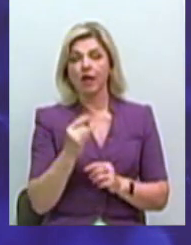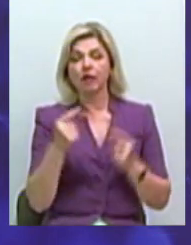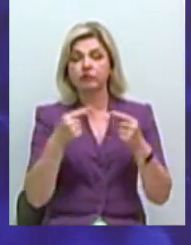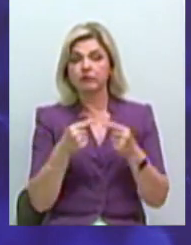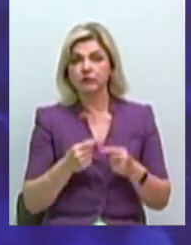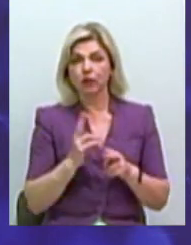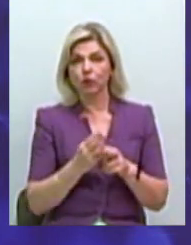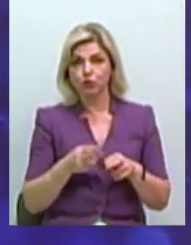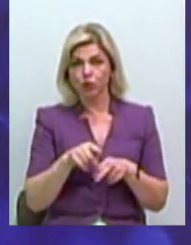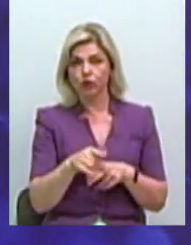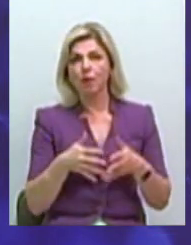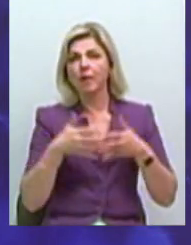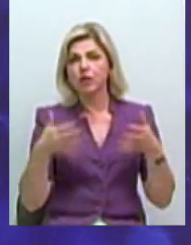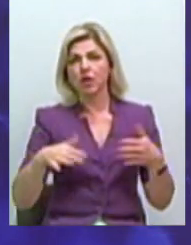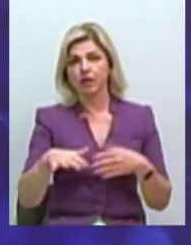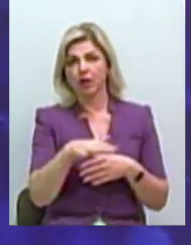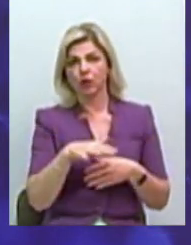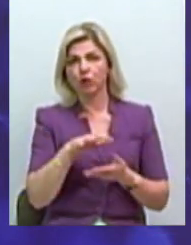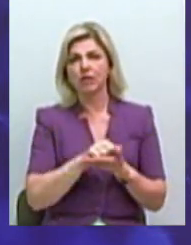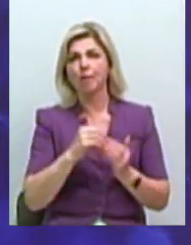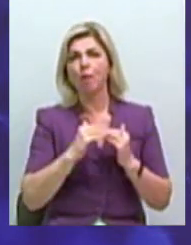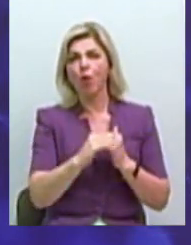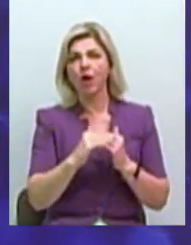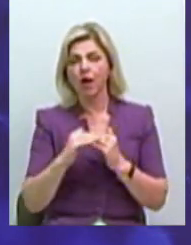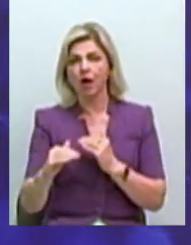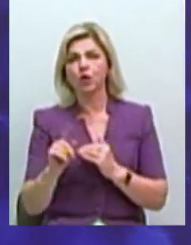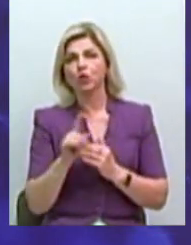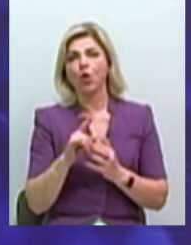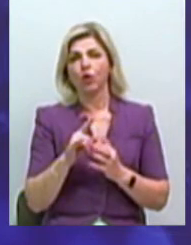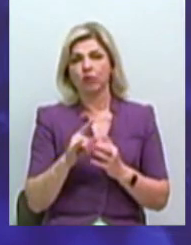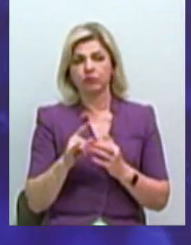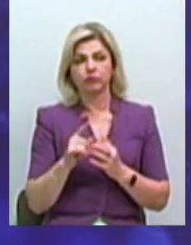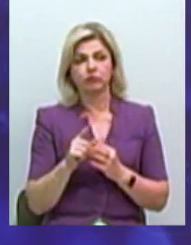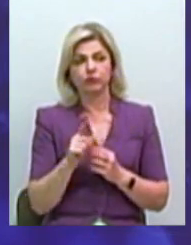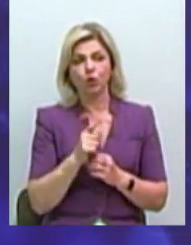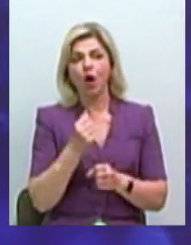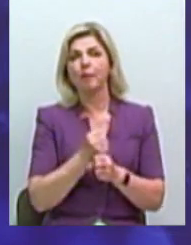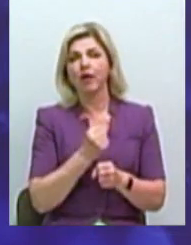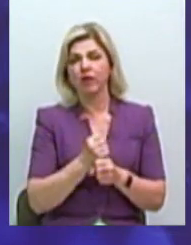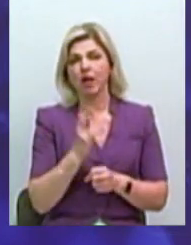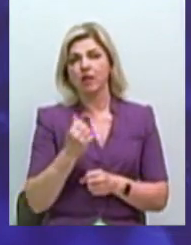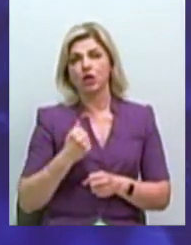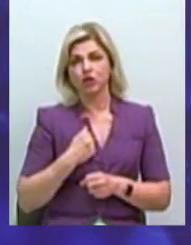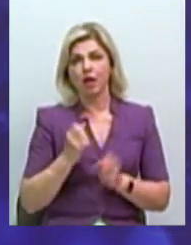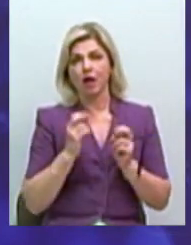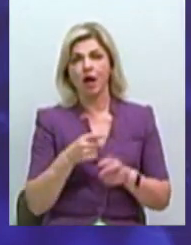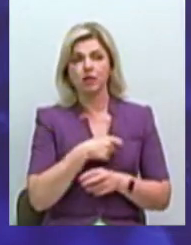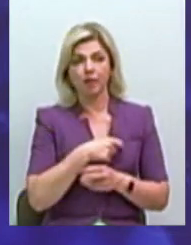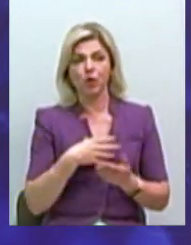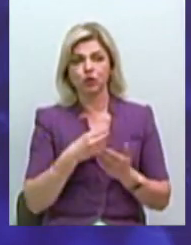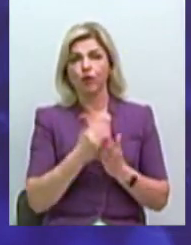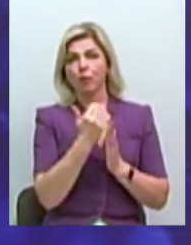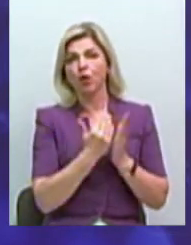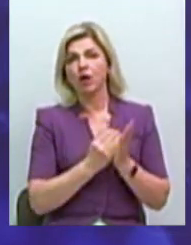нас величезні території займають поля, які обробляються. На жаль, на превеликий жаль, як депутат у своїй програмі зазначав,